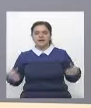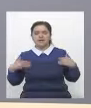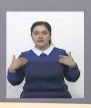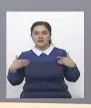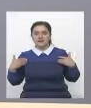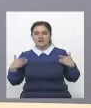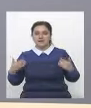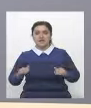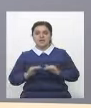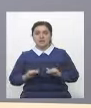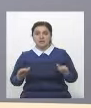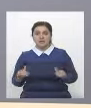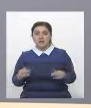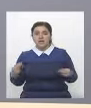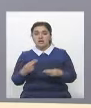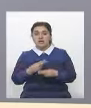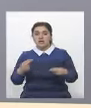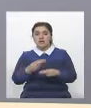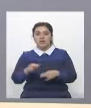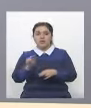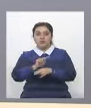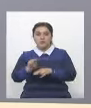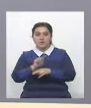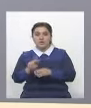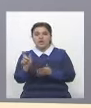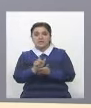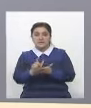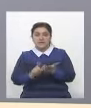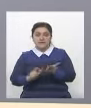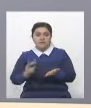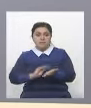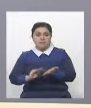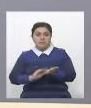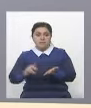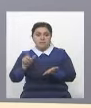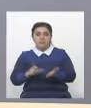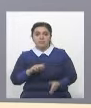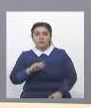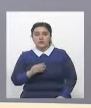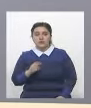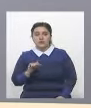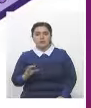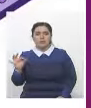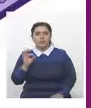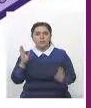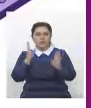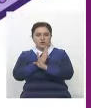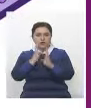Здравствуйте, ребята! Тема нашего урока – стихотворение Александра Сергеевича Пушкина о